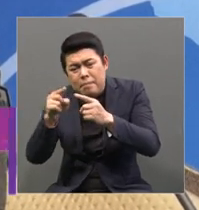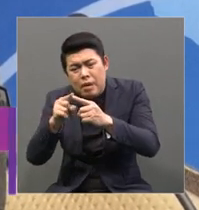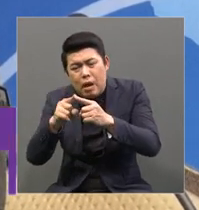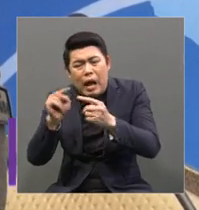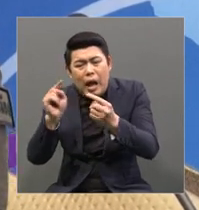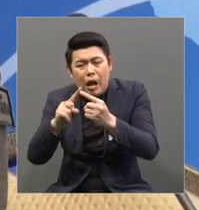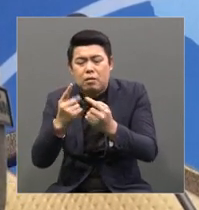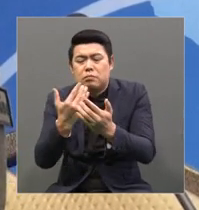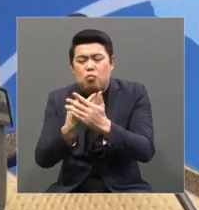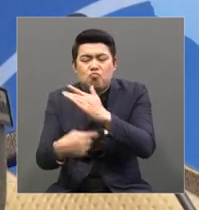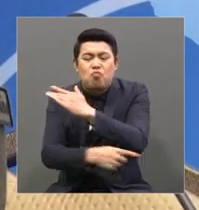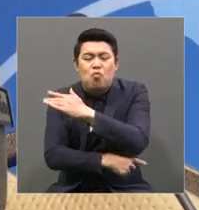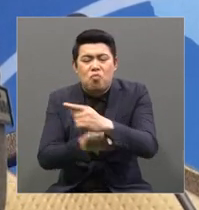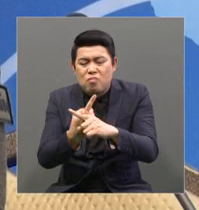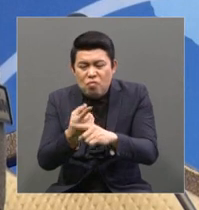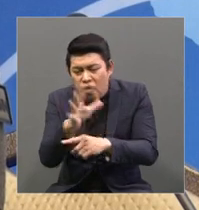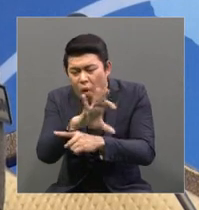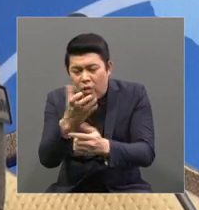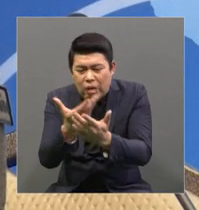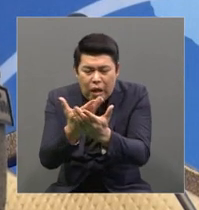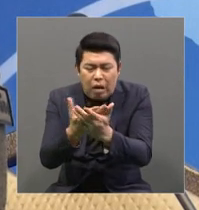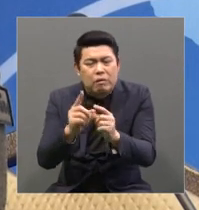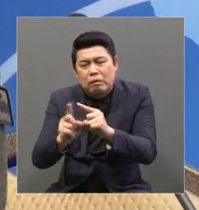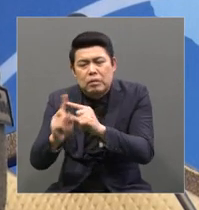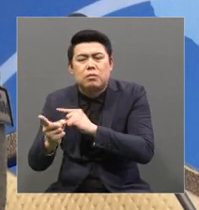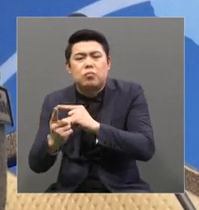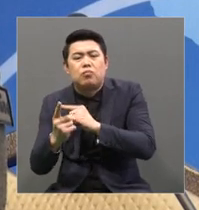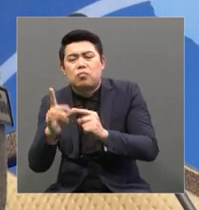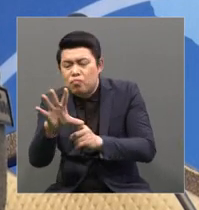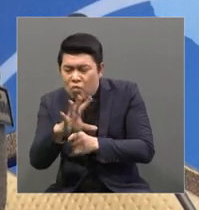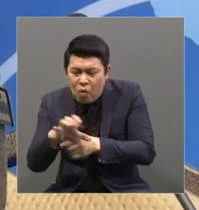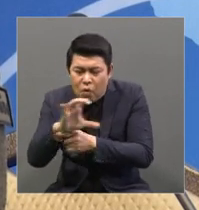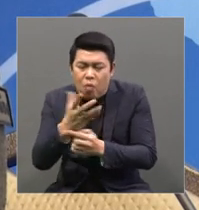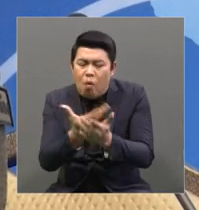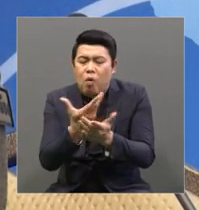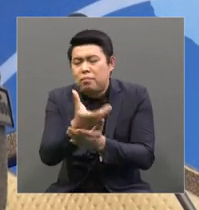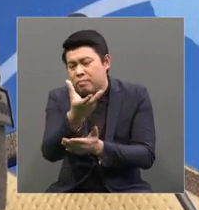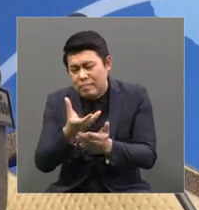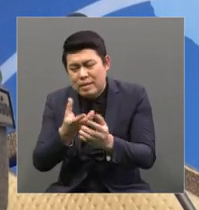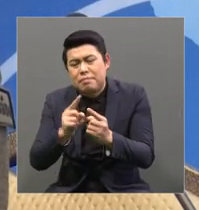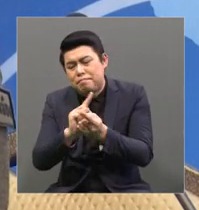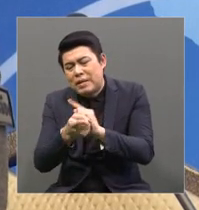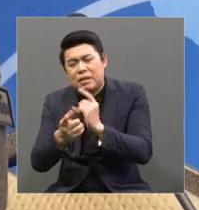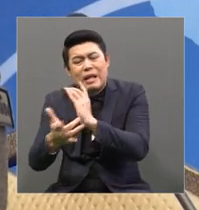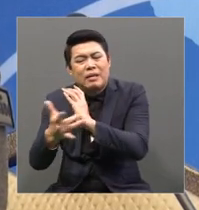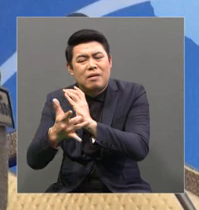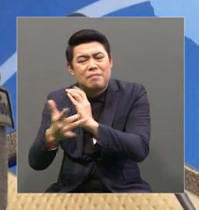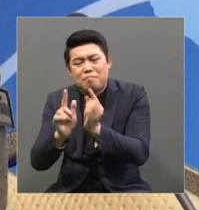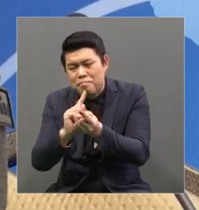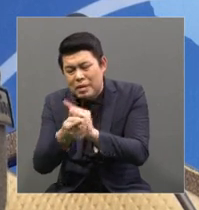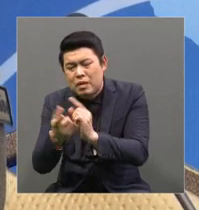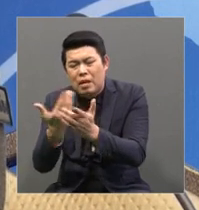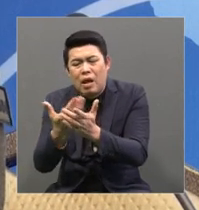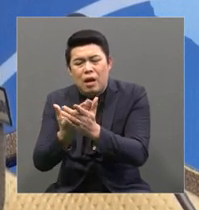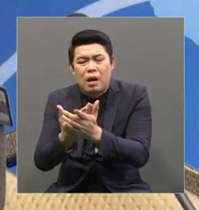าไว้สำหรับการช่อโกงโดยเฉพาะนะครับรูปแบบของการช่อโกงก็จะเป็นเรื่องของการหลอกเงินคริปโตเทรดเงินคริปโตนะครับเป็น